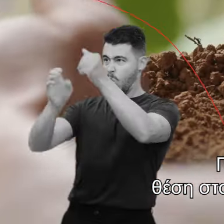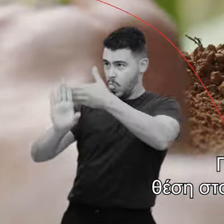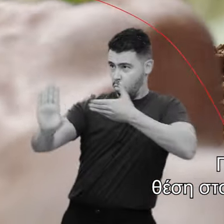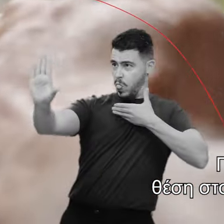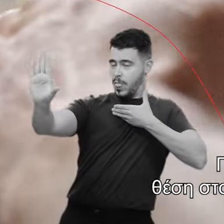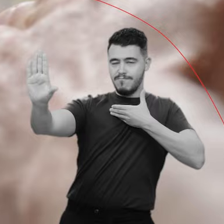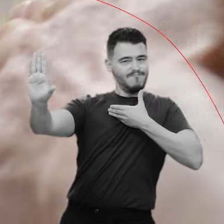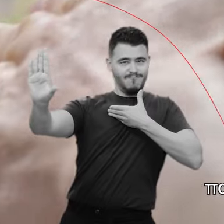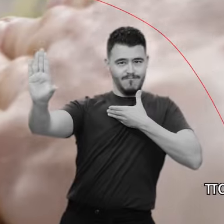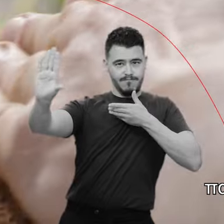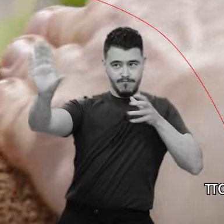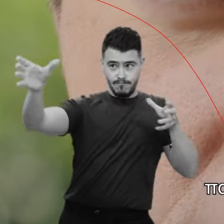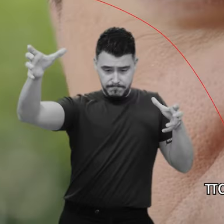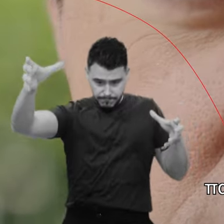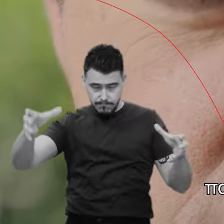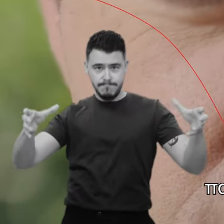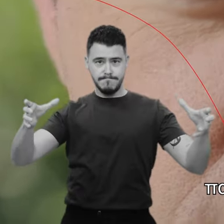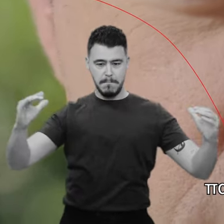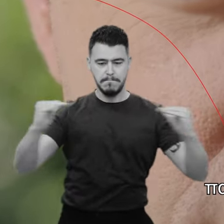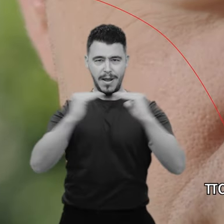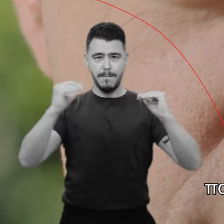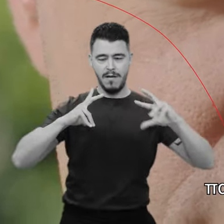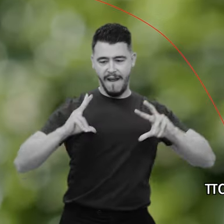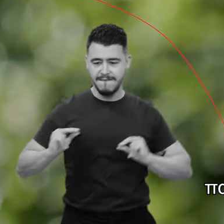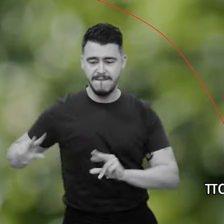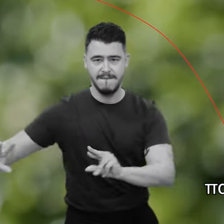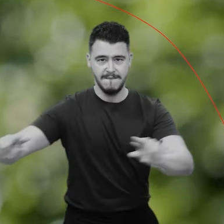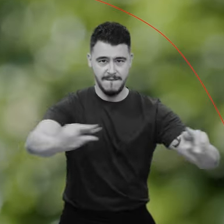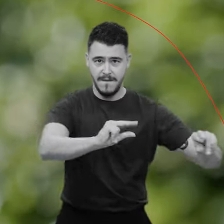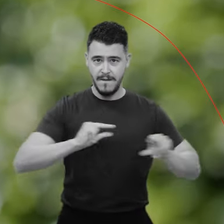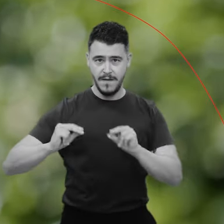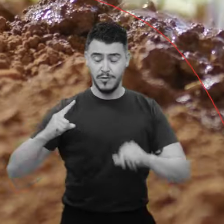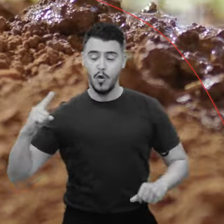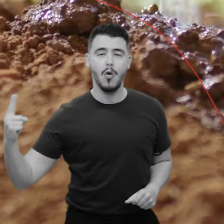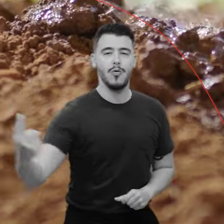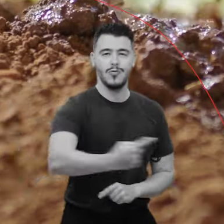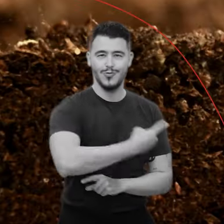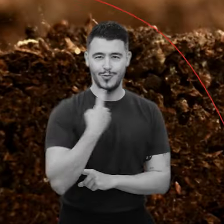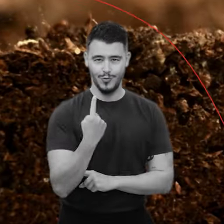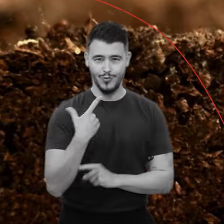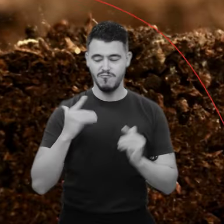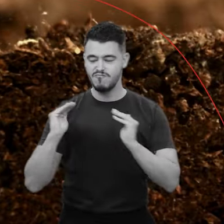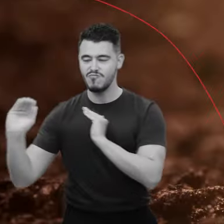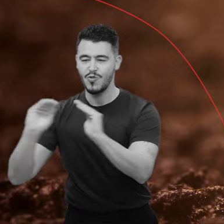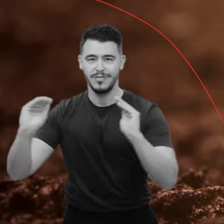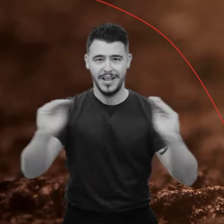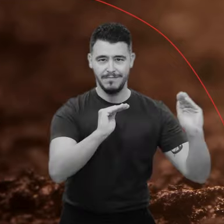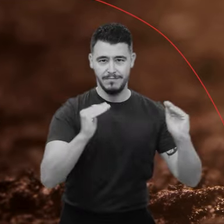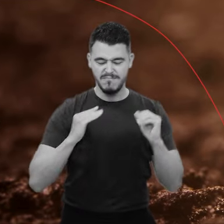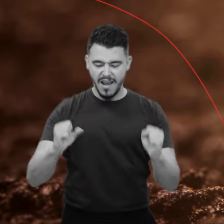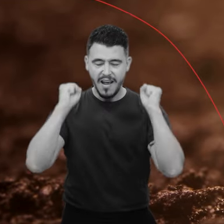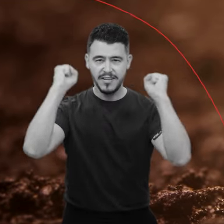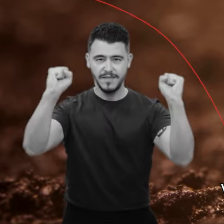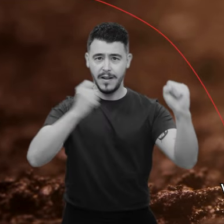πάντα οι άλλοι για μια πατρίδα που θα παρέχει σε όλους τους πολίτες κοινωνική προστασία ασφάλεια και